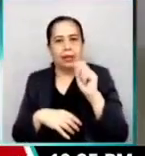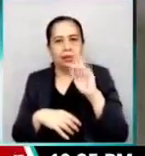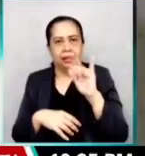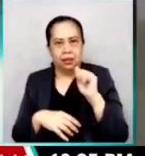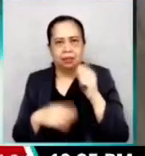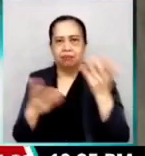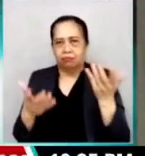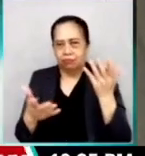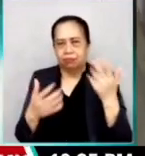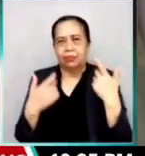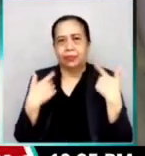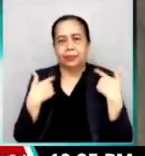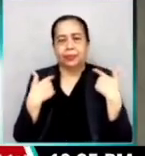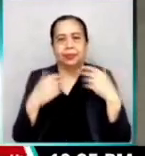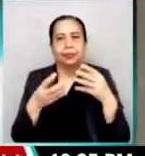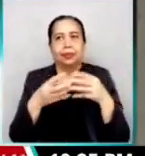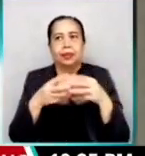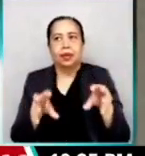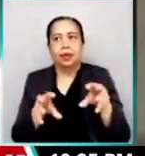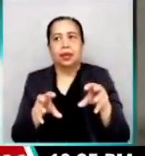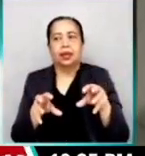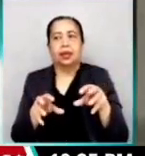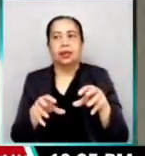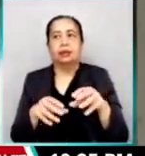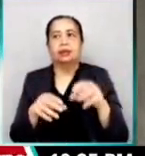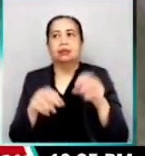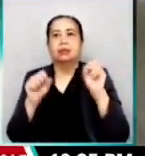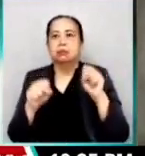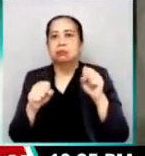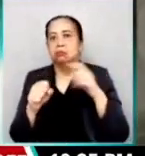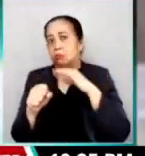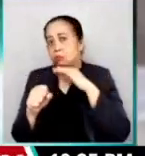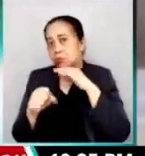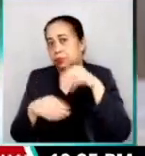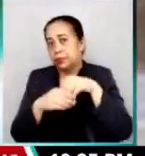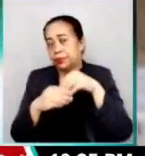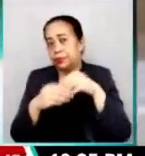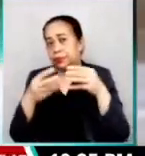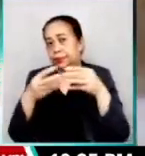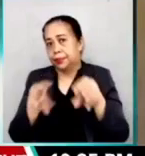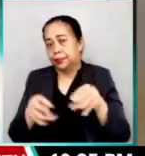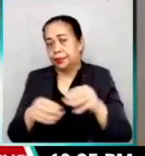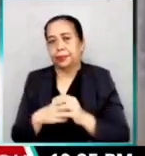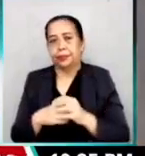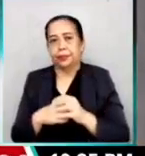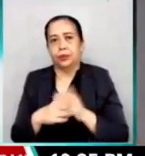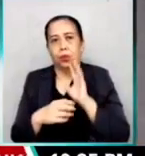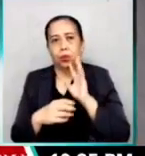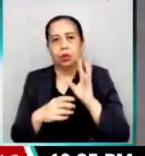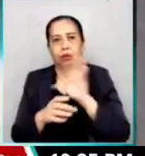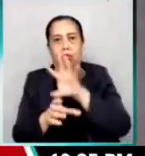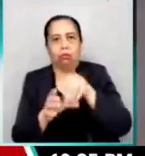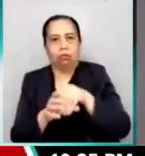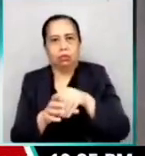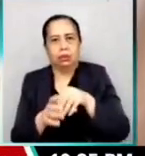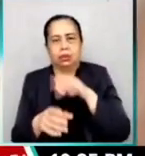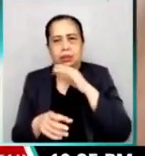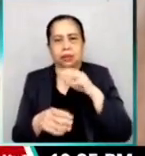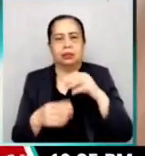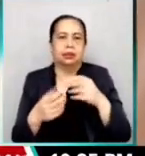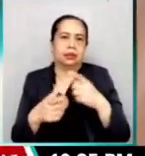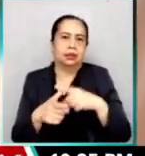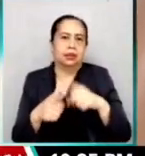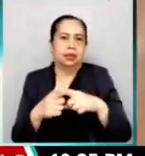ng egg, ng shell, eh pwede pumasok doon sa loob sa egg na makakontaminate yung egg. Based din sa sagot